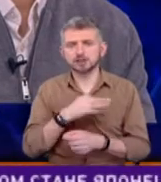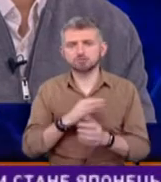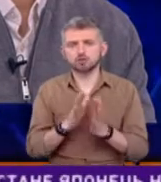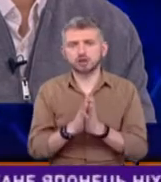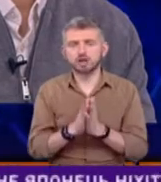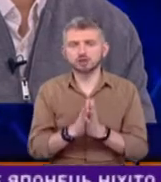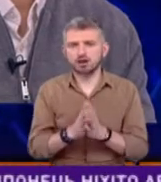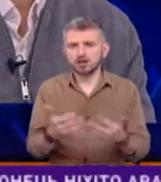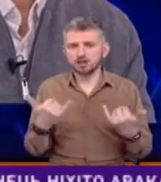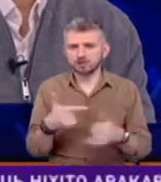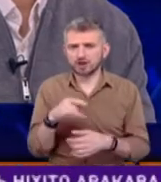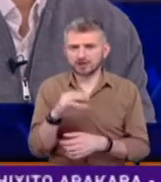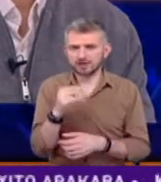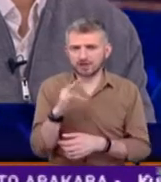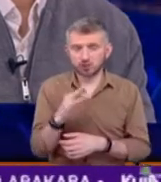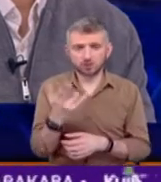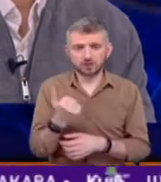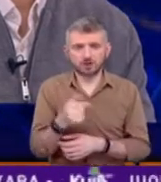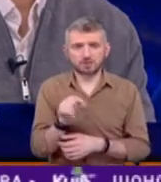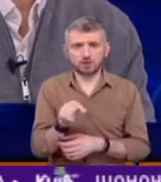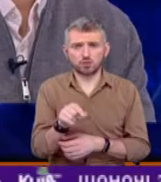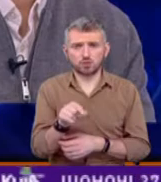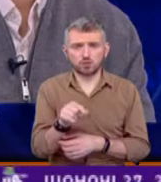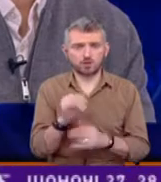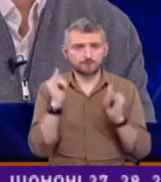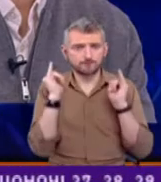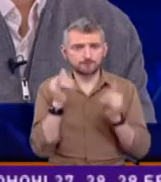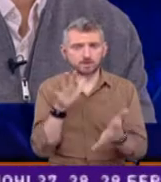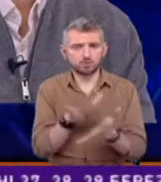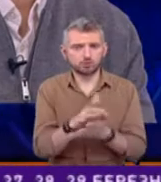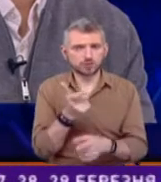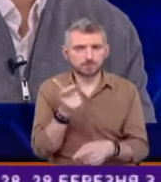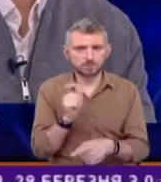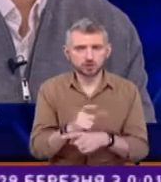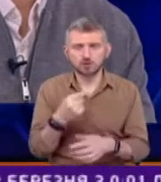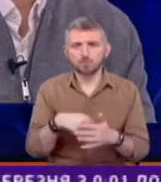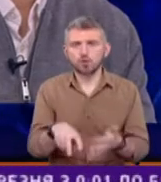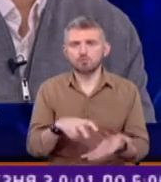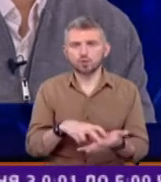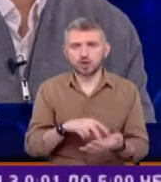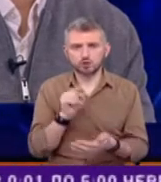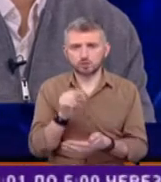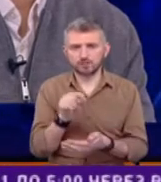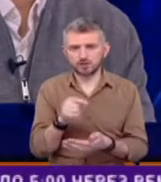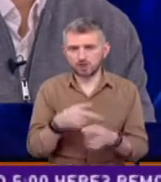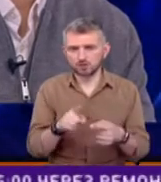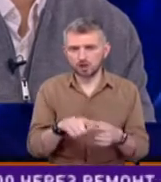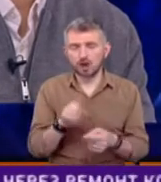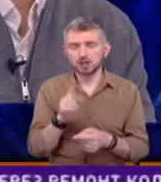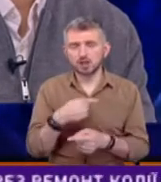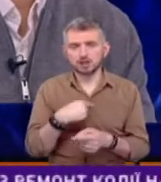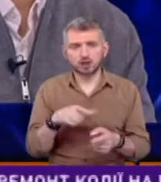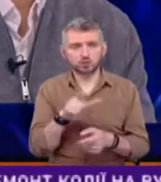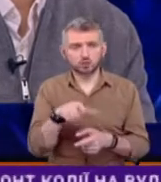ласка, невже Гриценко, так, на нього вилили бруду найбільше, бо боялись, що він не те саме. Але я з